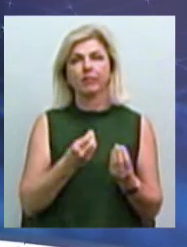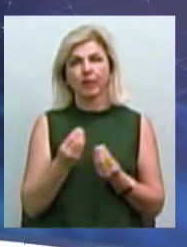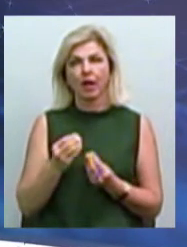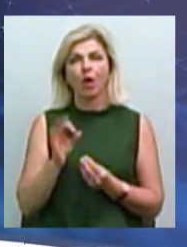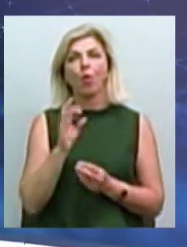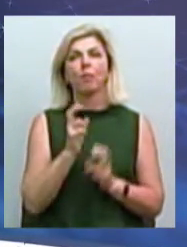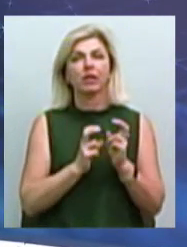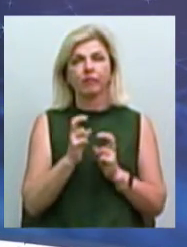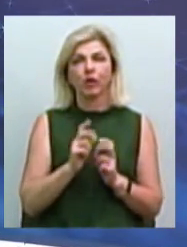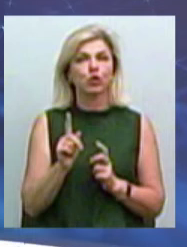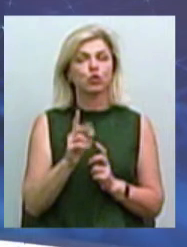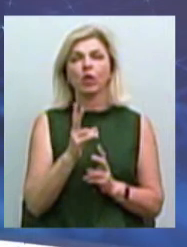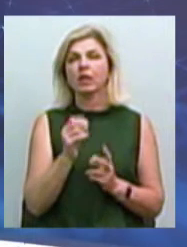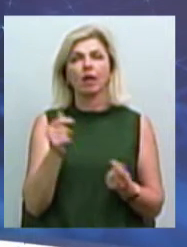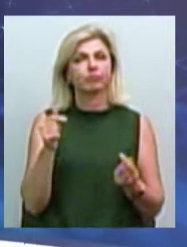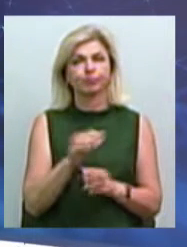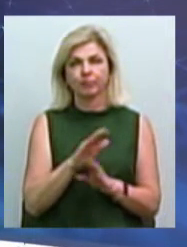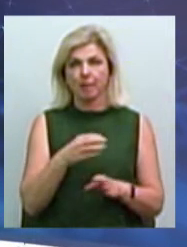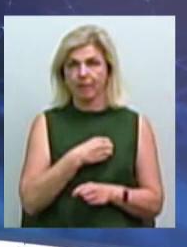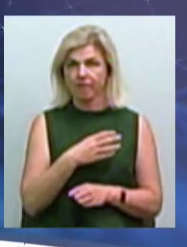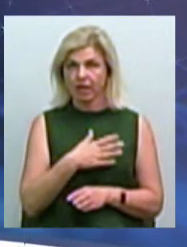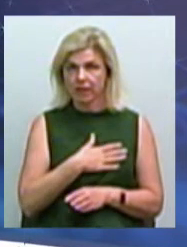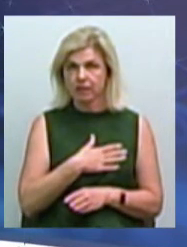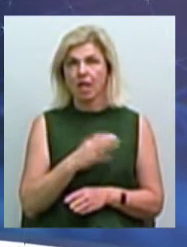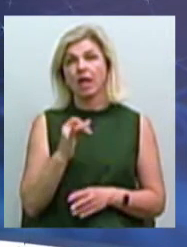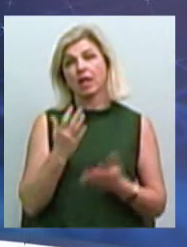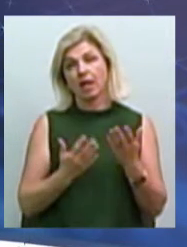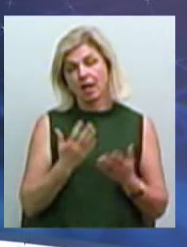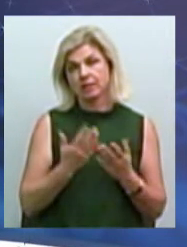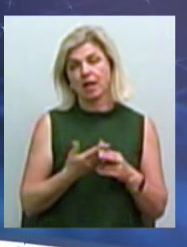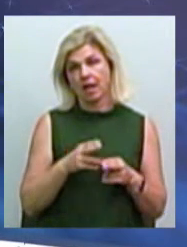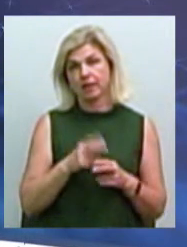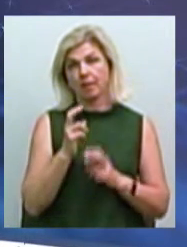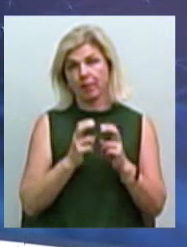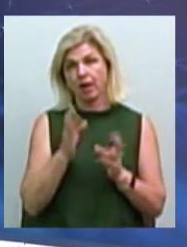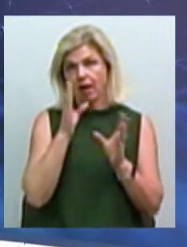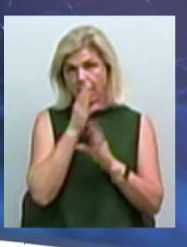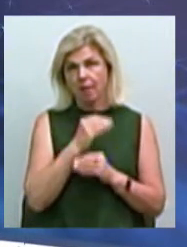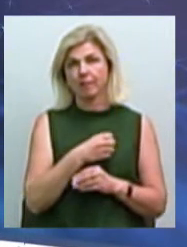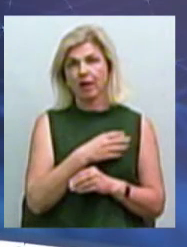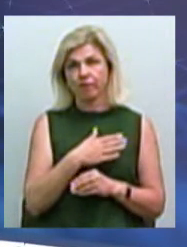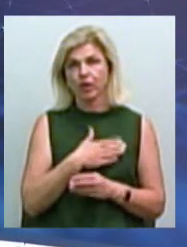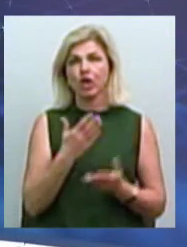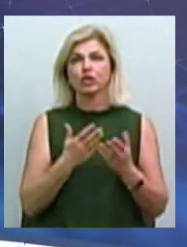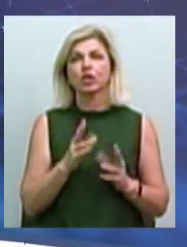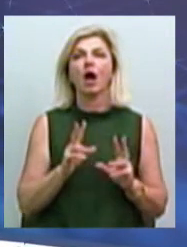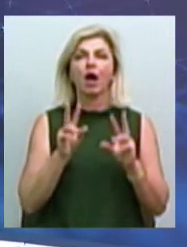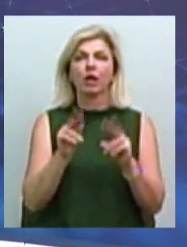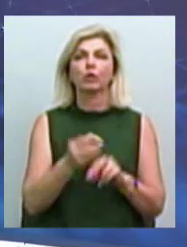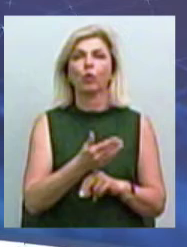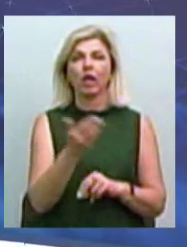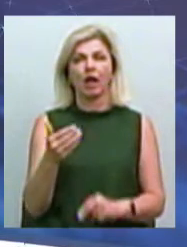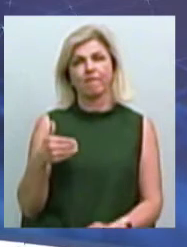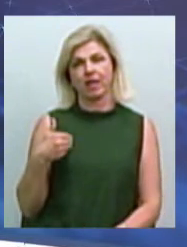приватизації і, можливо, підлягатимуть. І якщо ці підприємства зможуть бути приватизовані, чи гарантує це підвищення їх ефективності?